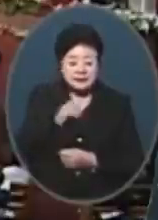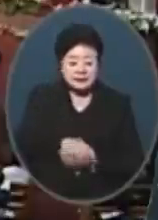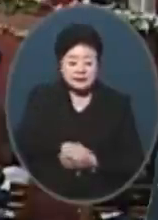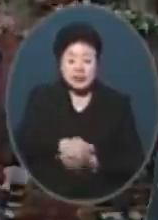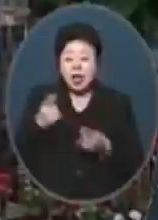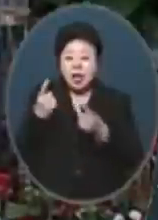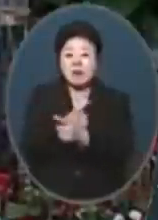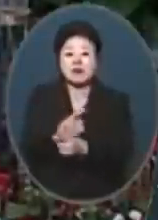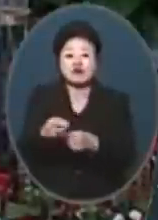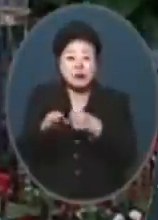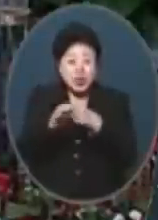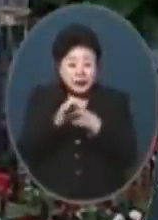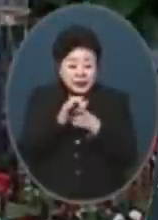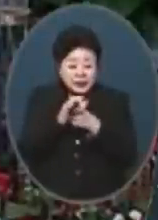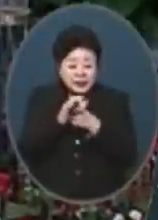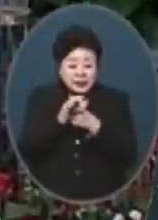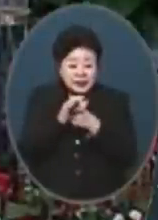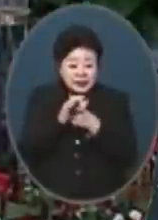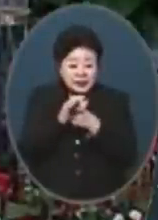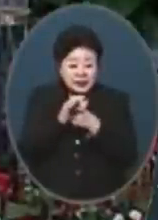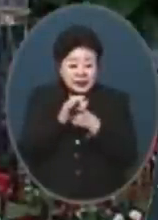바꾸어